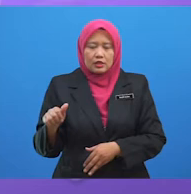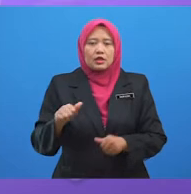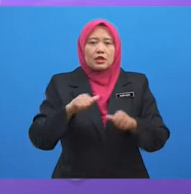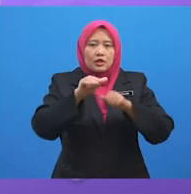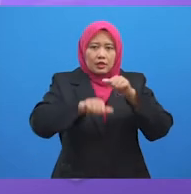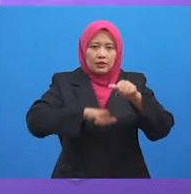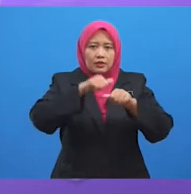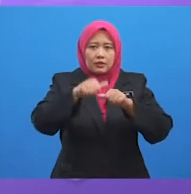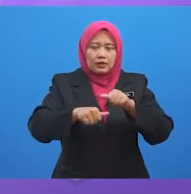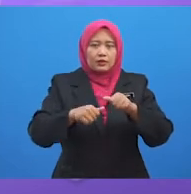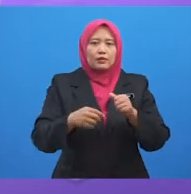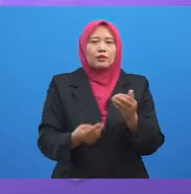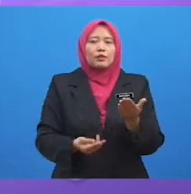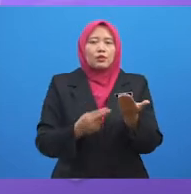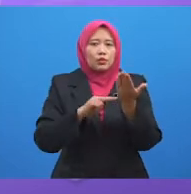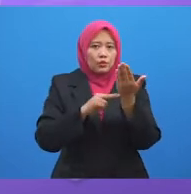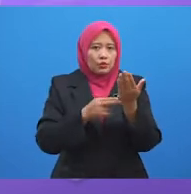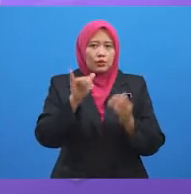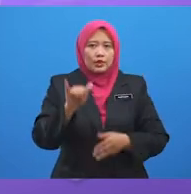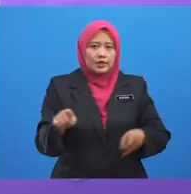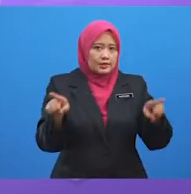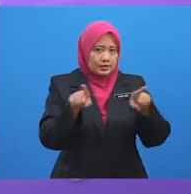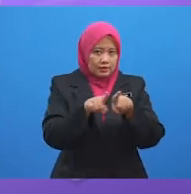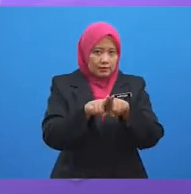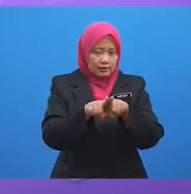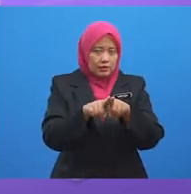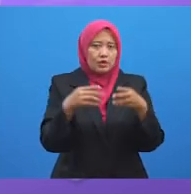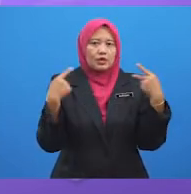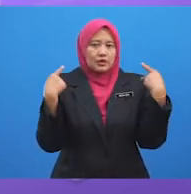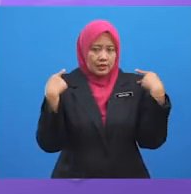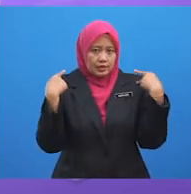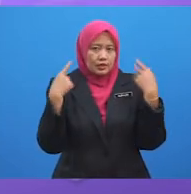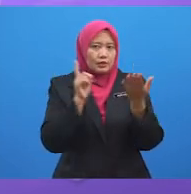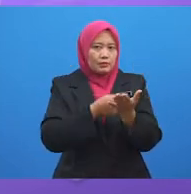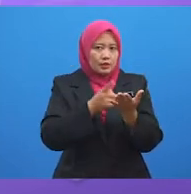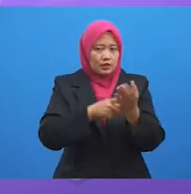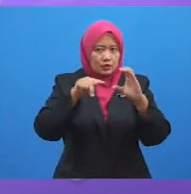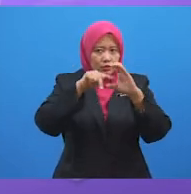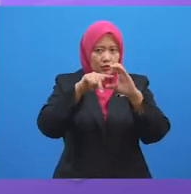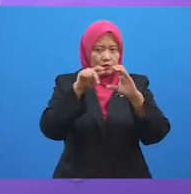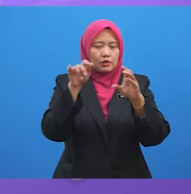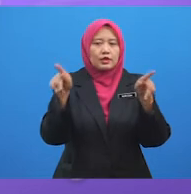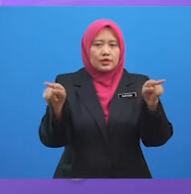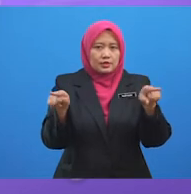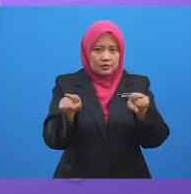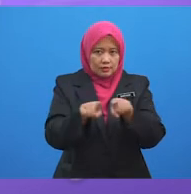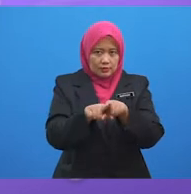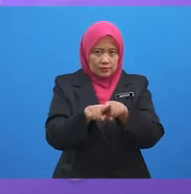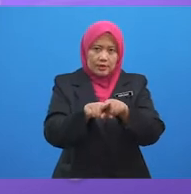unsur yang sama yang mempunyai bilangan proton yang sama